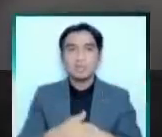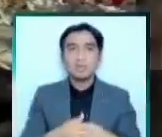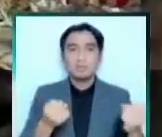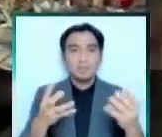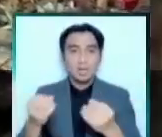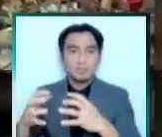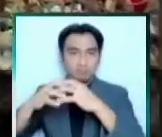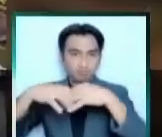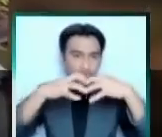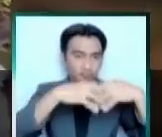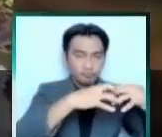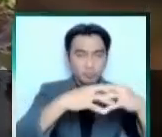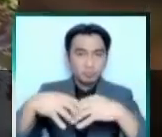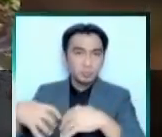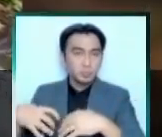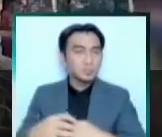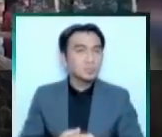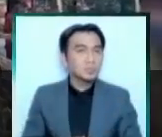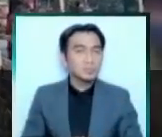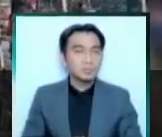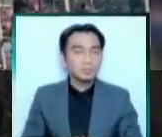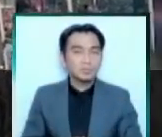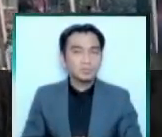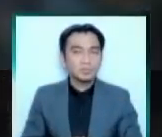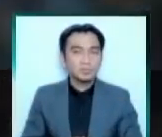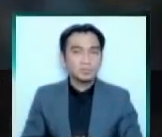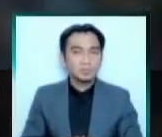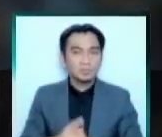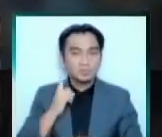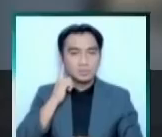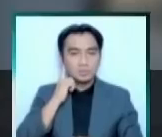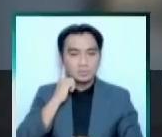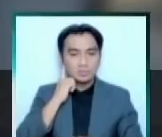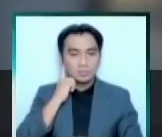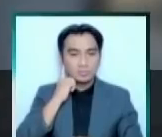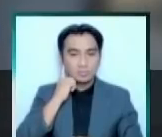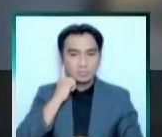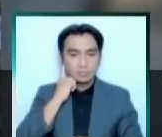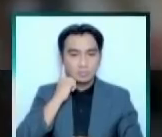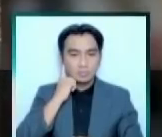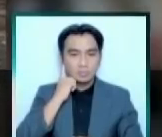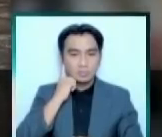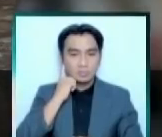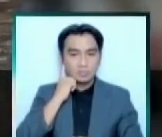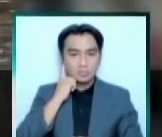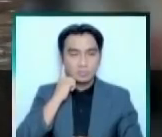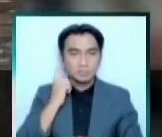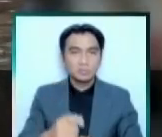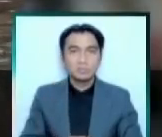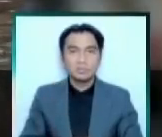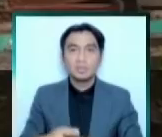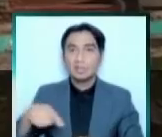bahay ang nasira sa bayan ng Rojas. Ganyan din ang lagay sa mga bayan ng San Vicente at Araceli. Nawasak ang paaralan